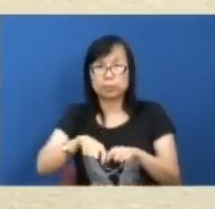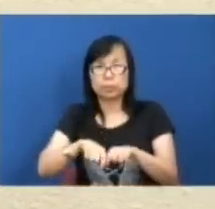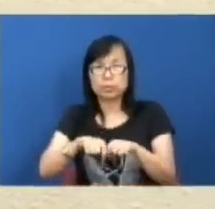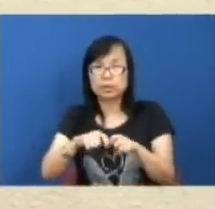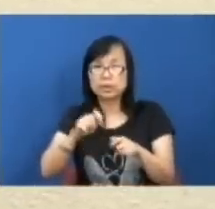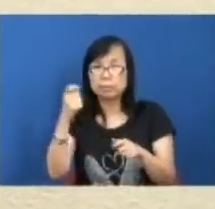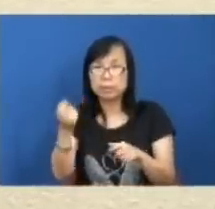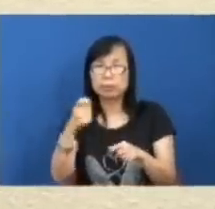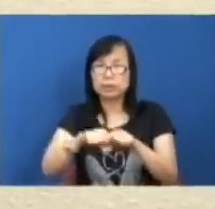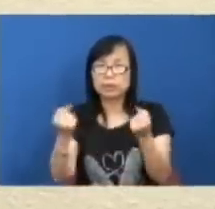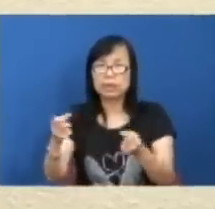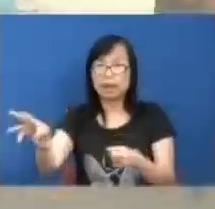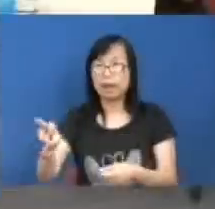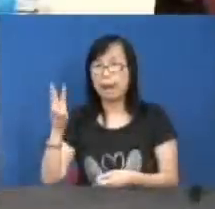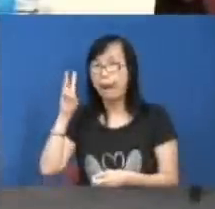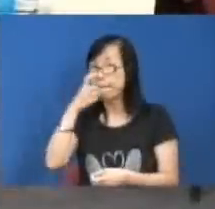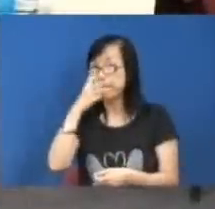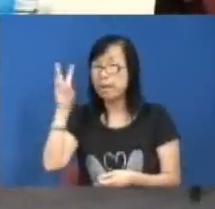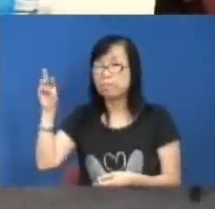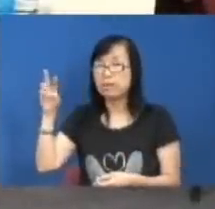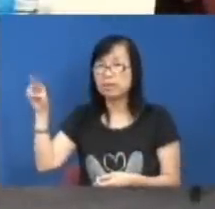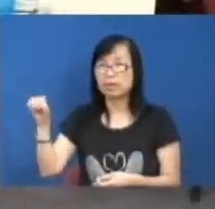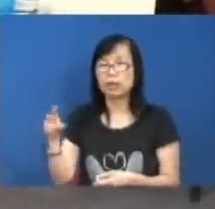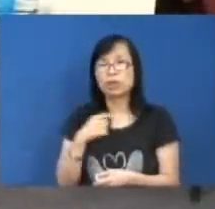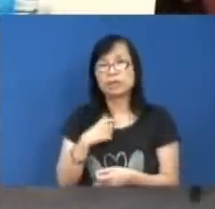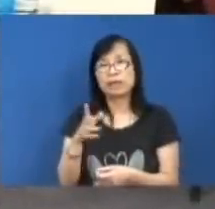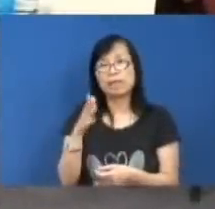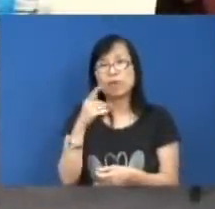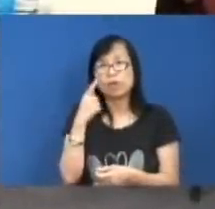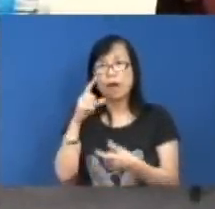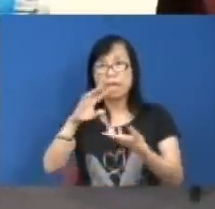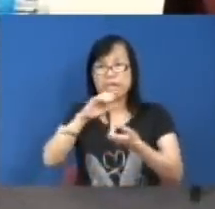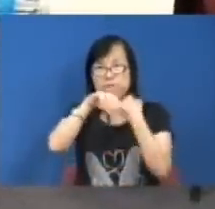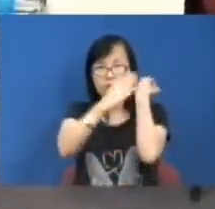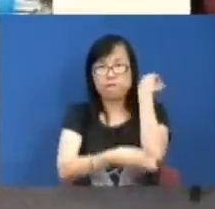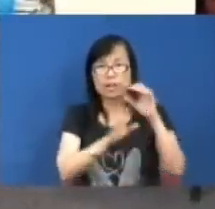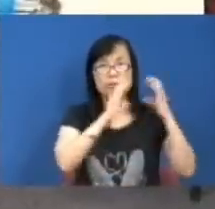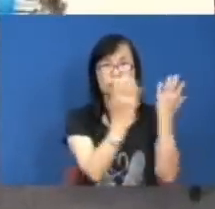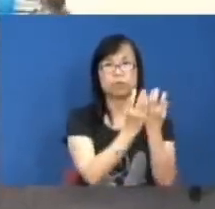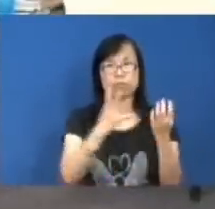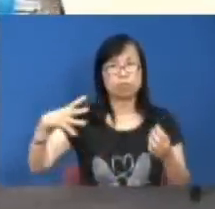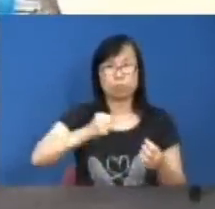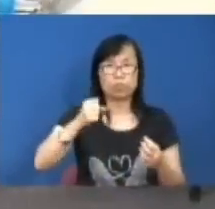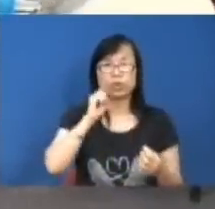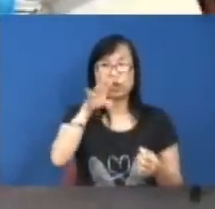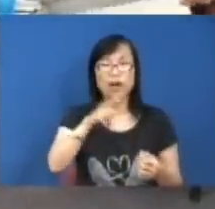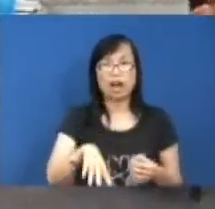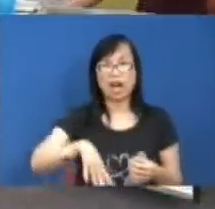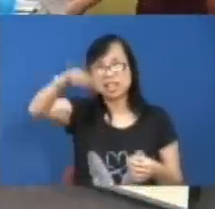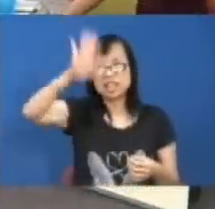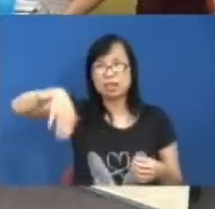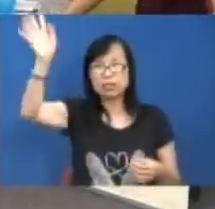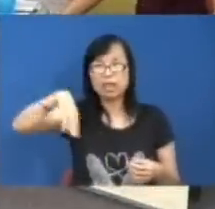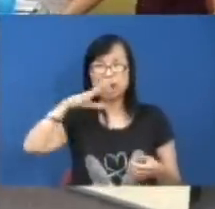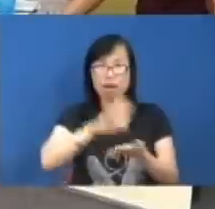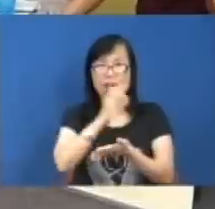啦。 Michelle 一定要對你公道啲啊嘛，我係聽到好多法團主席同我講咧，話油完啲油漆兩三年就已經冇曬